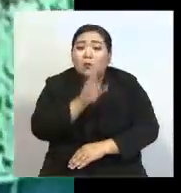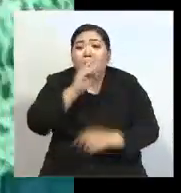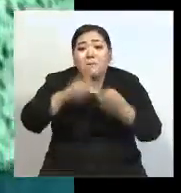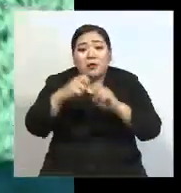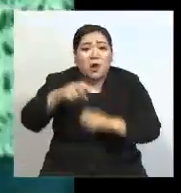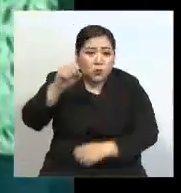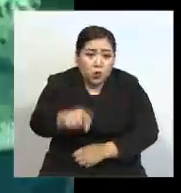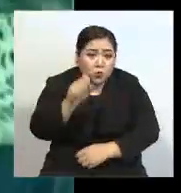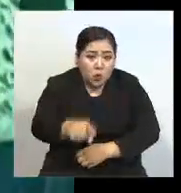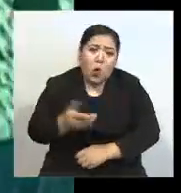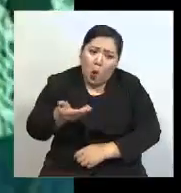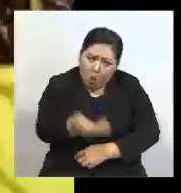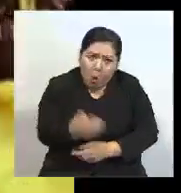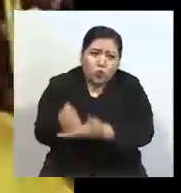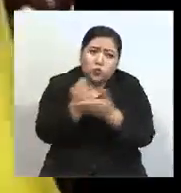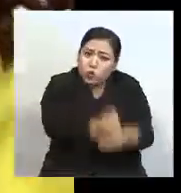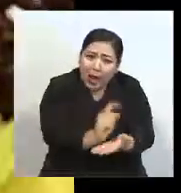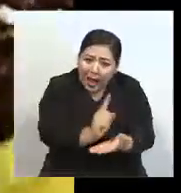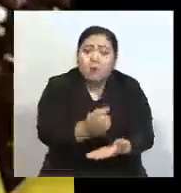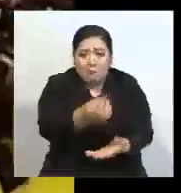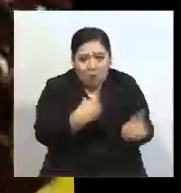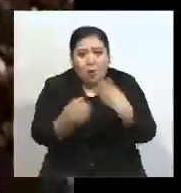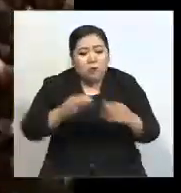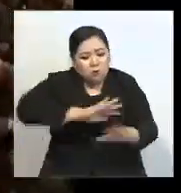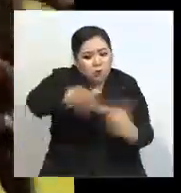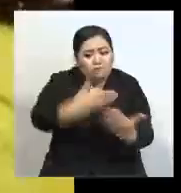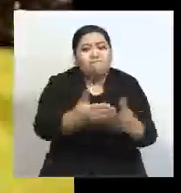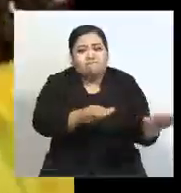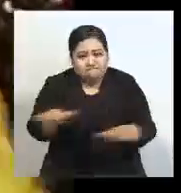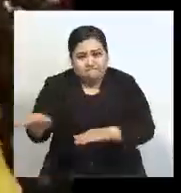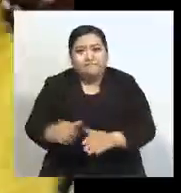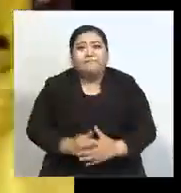ฉุกเฉินเกิดขึ้นอยากจะให้ช่วยเหลืออะไรเรียกว่าตอนนี้ทุกฝ่ายเตรียมความพร้อมเต็มที่แล้วค่ะ